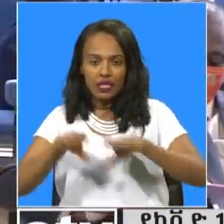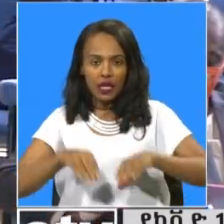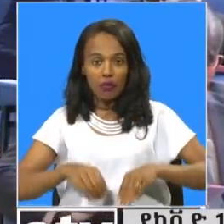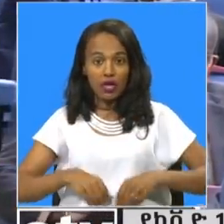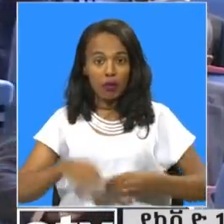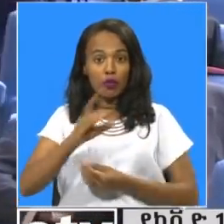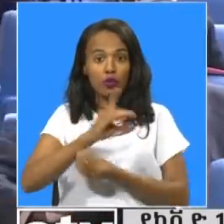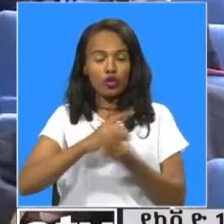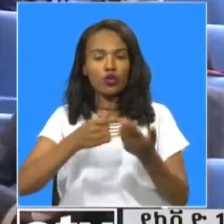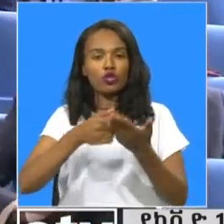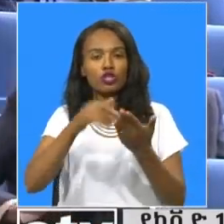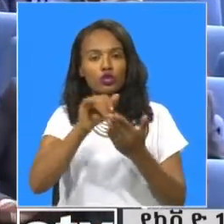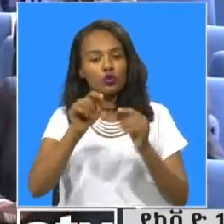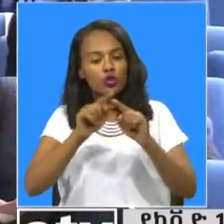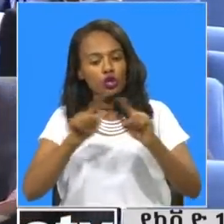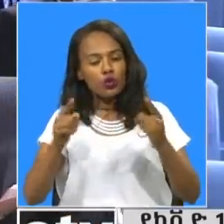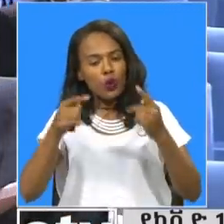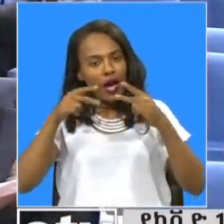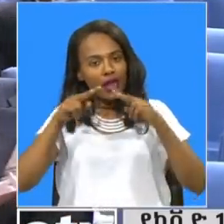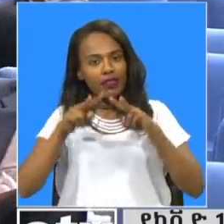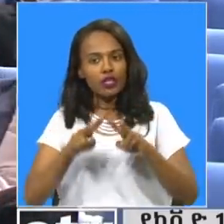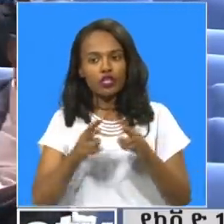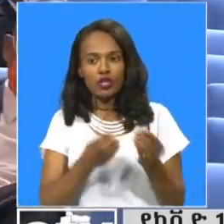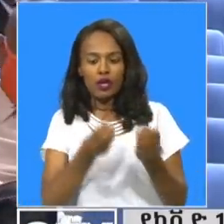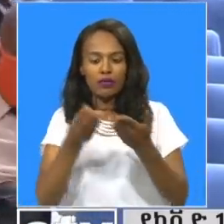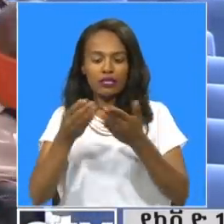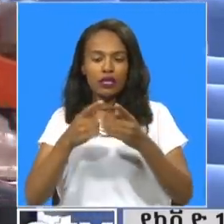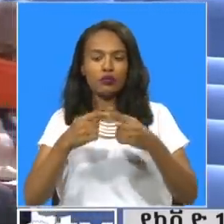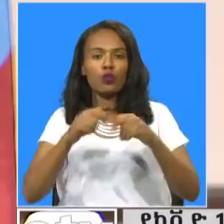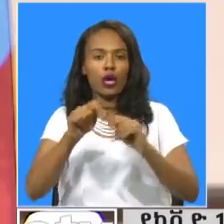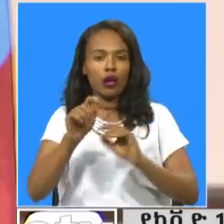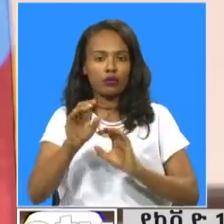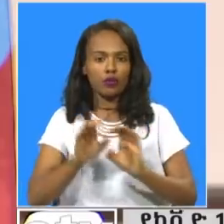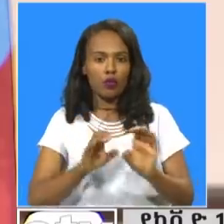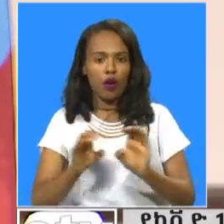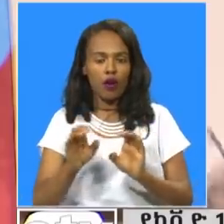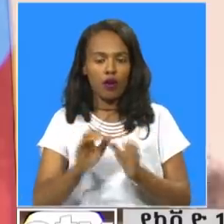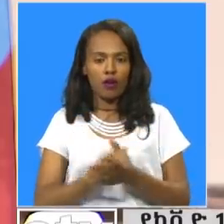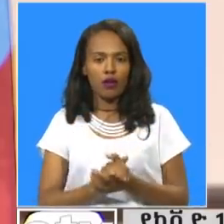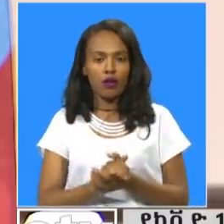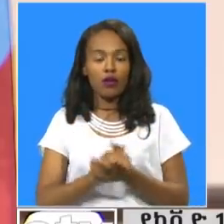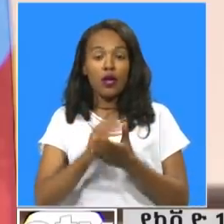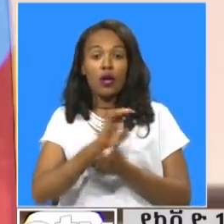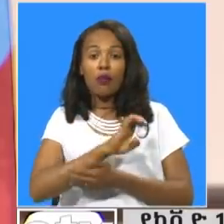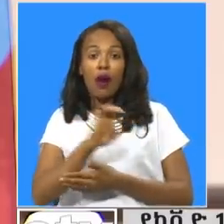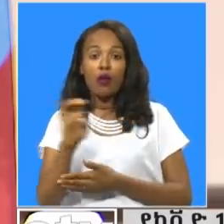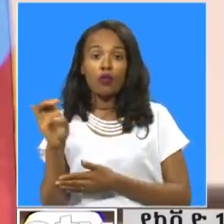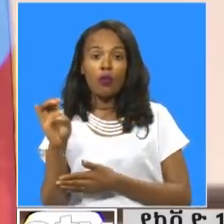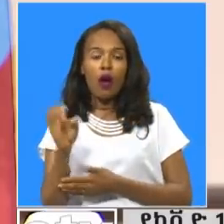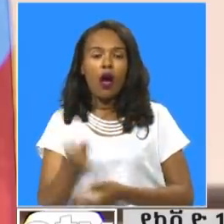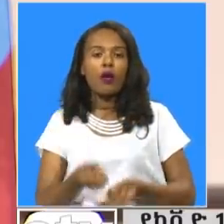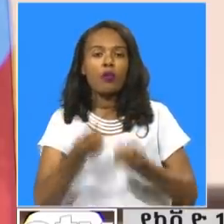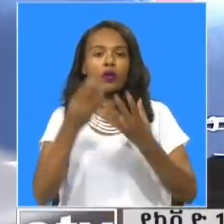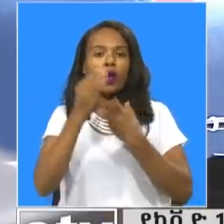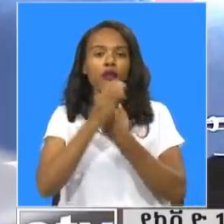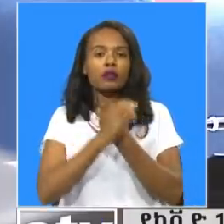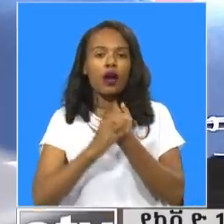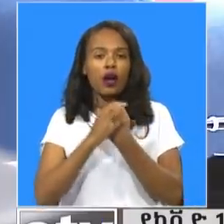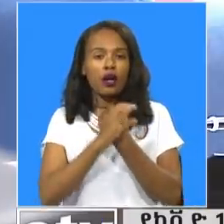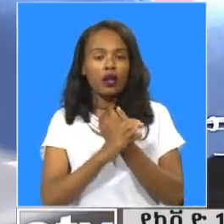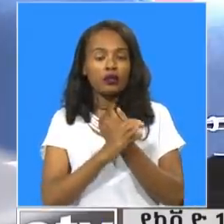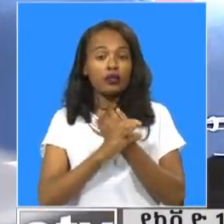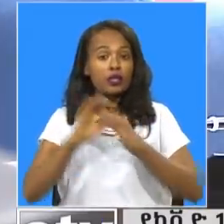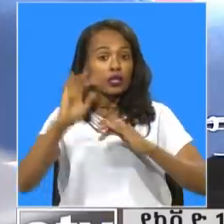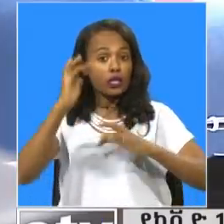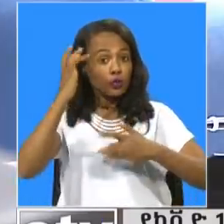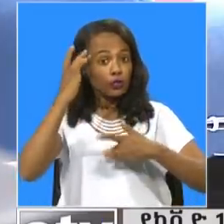ክልሎች ደግሞ እንዲሁ ለየት ያለ አቴንሽን ለመስጠት ሙከራ ተደርጓል። በአውሮፓ በርካታ ሀገራት